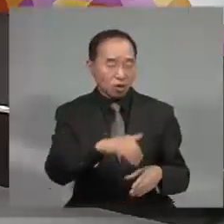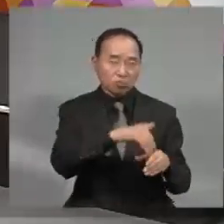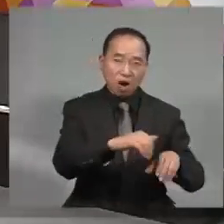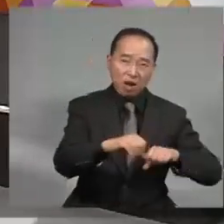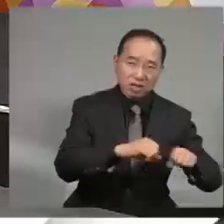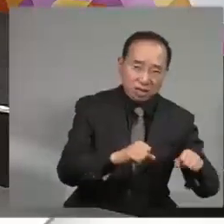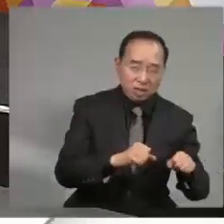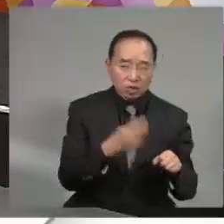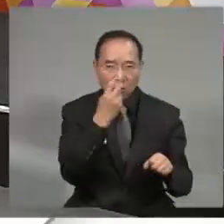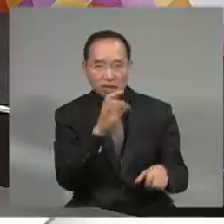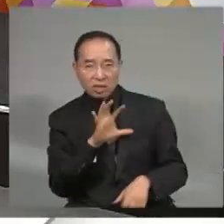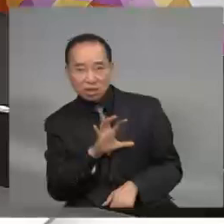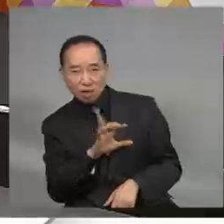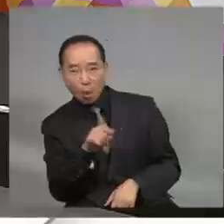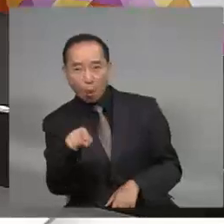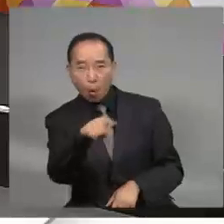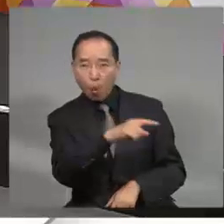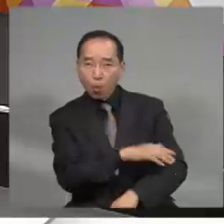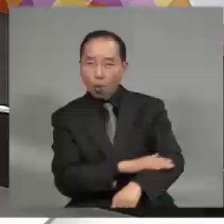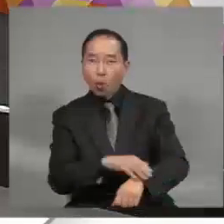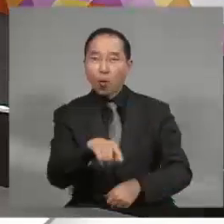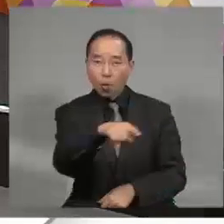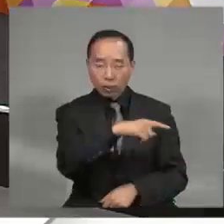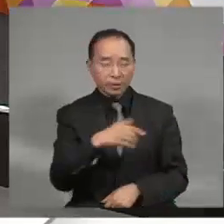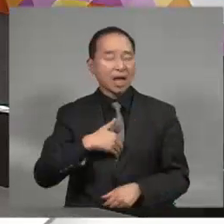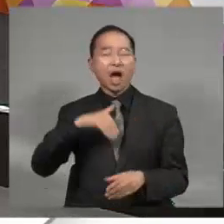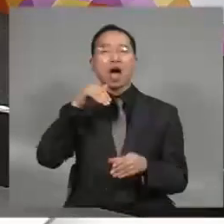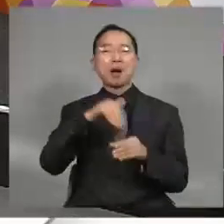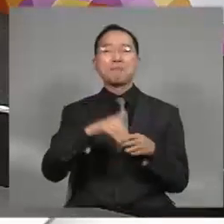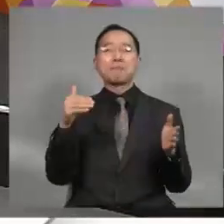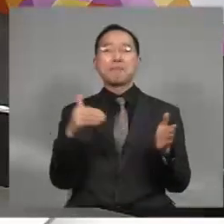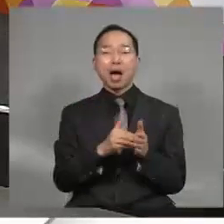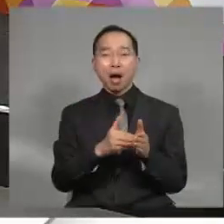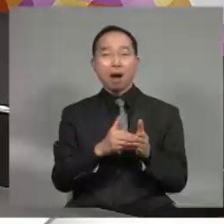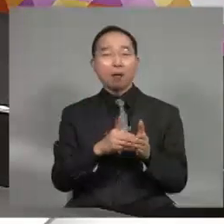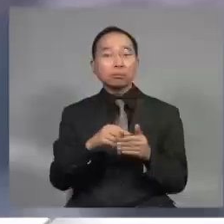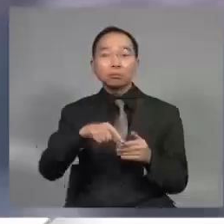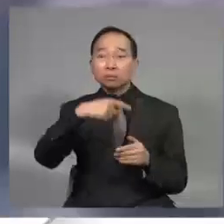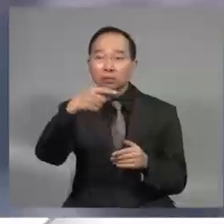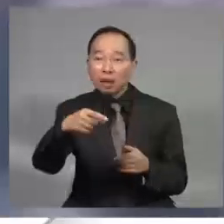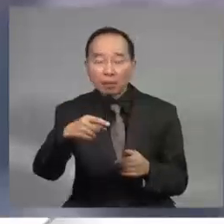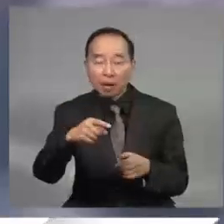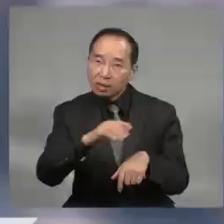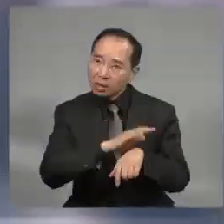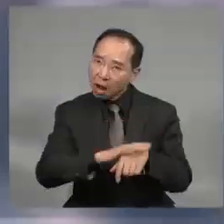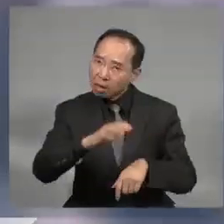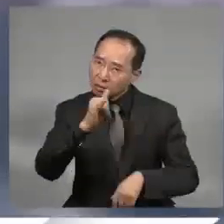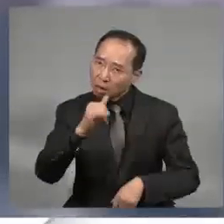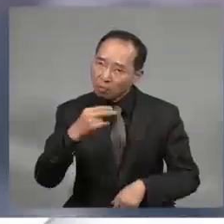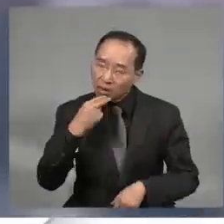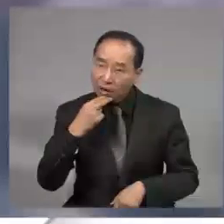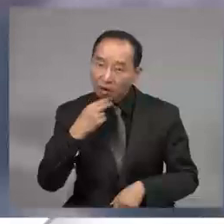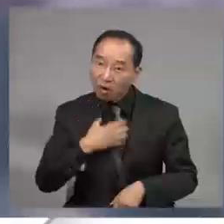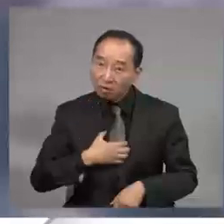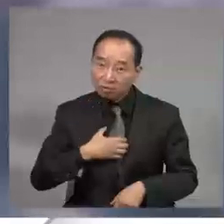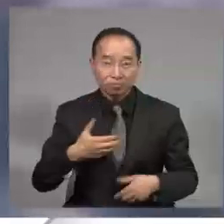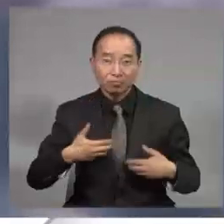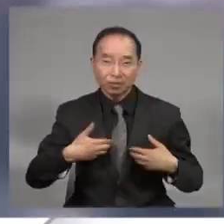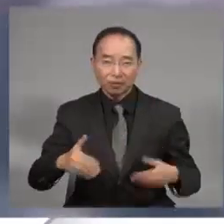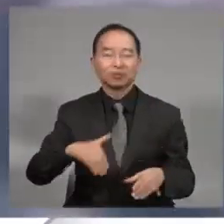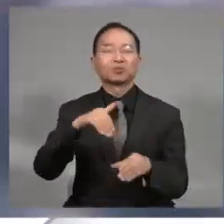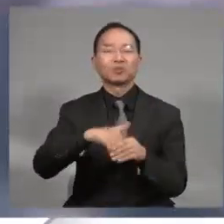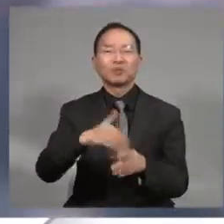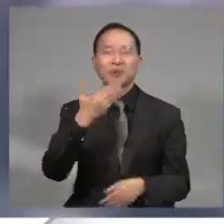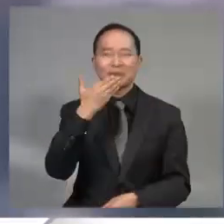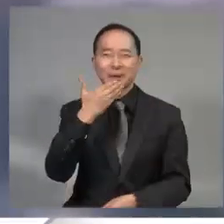보니까 이 나의 투표지가 또 어디로 가느냐 이런 걱정하지 않고 안전하게 또 안심하고 투표를 하실 수